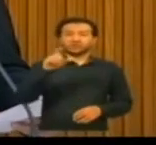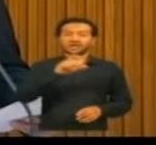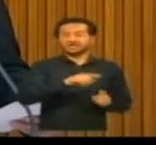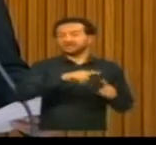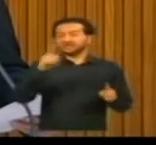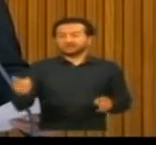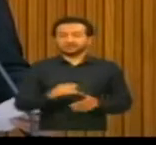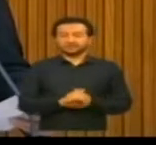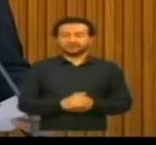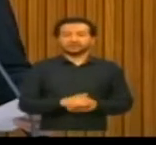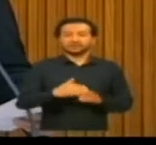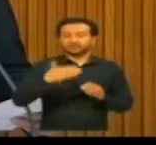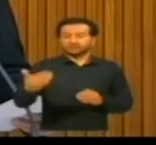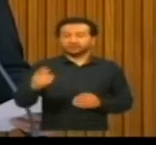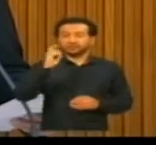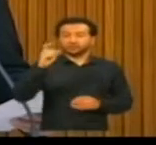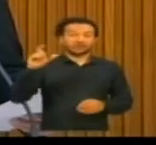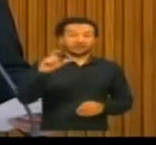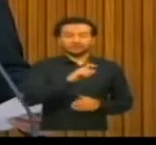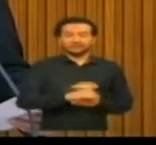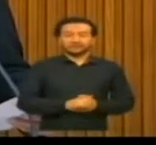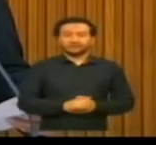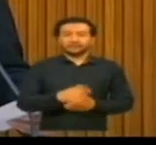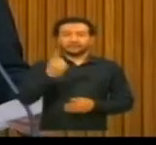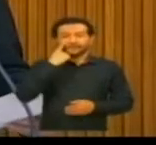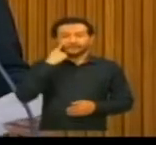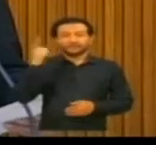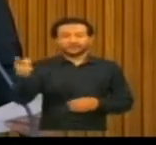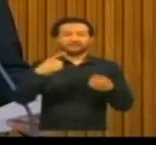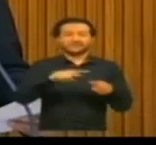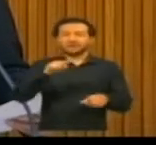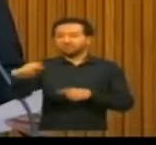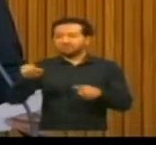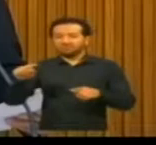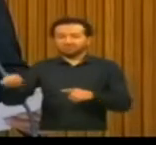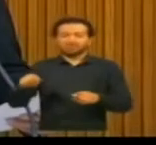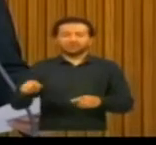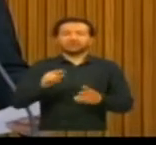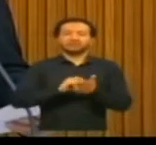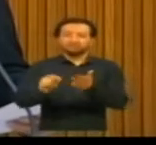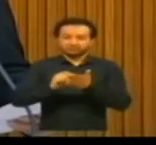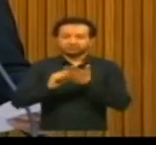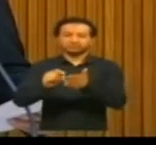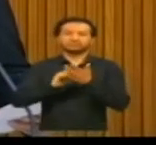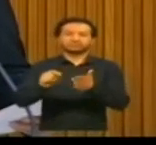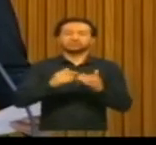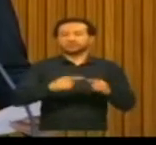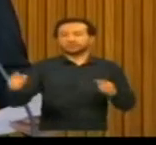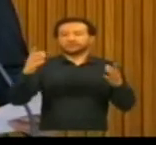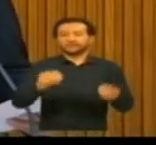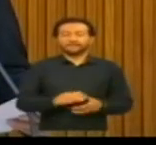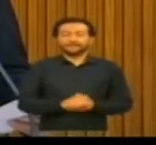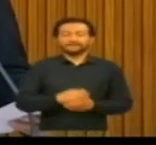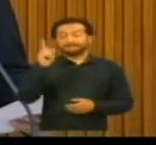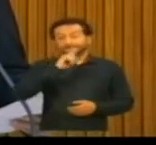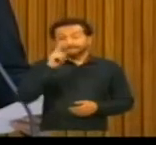diyor. Geri kalan 9 ayı devletin çeşitli birimleriyle yazışarak geçireceğim diyor.